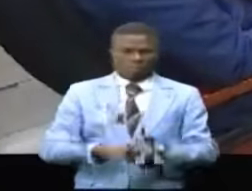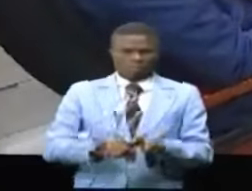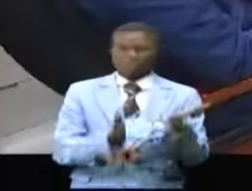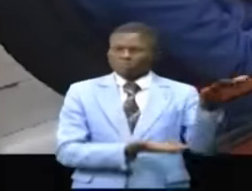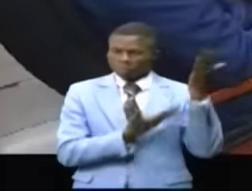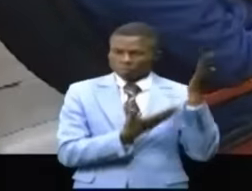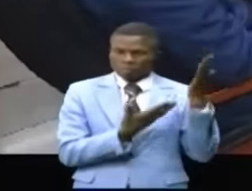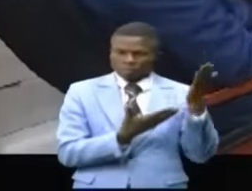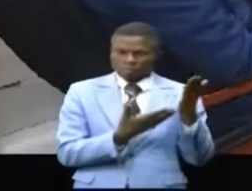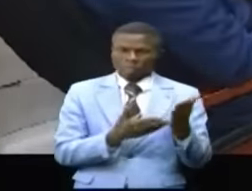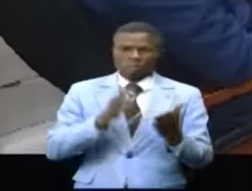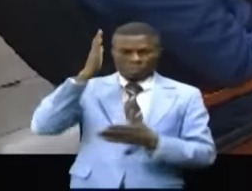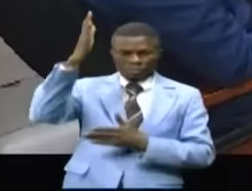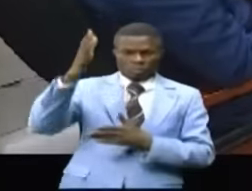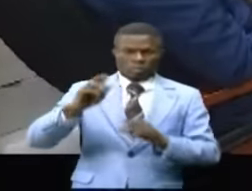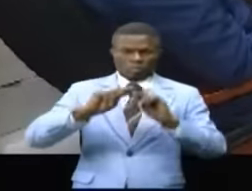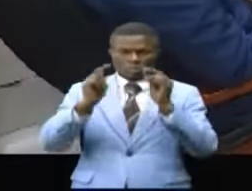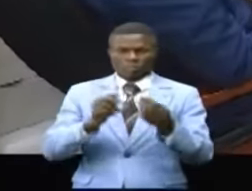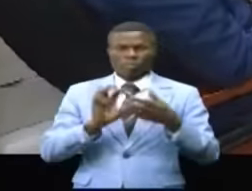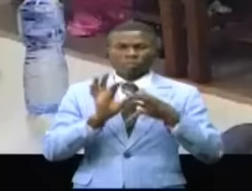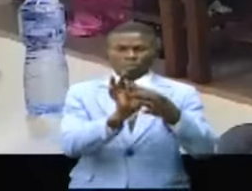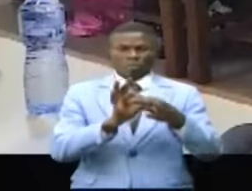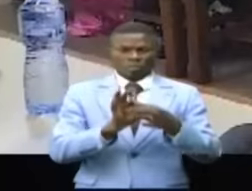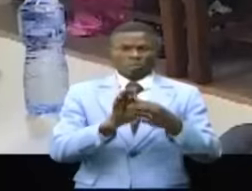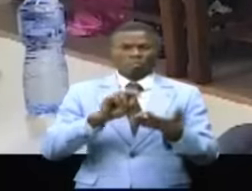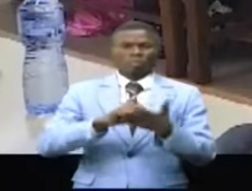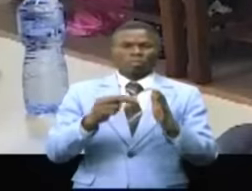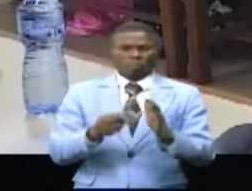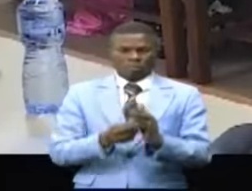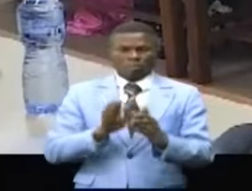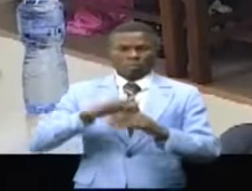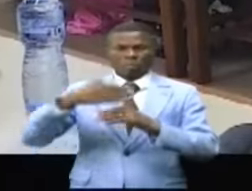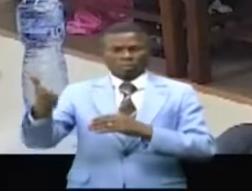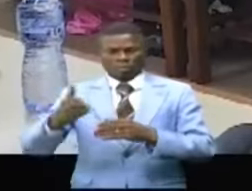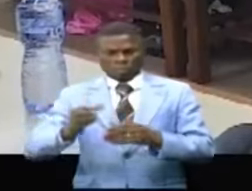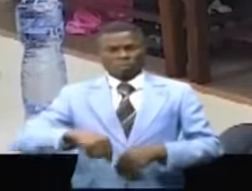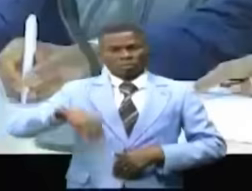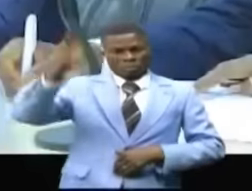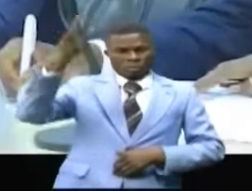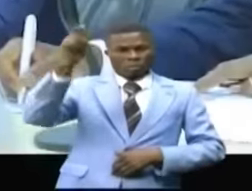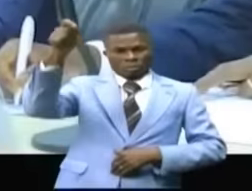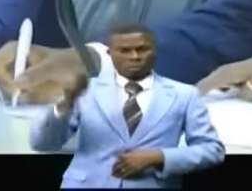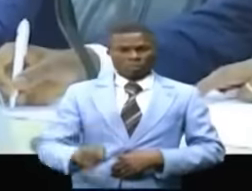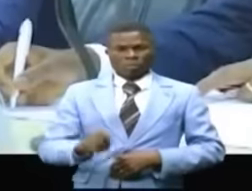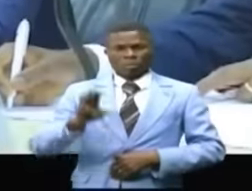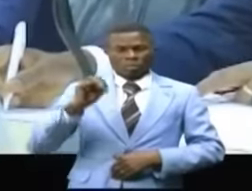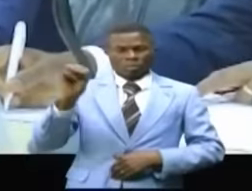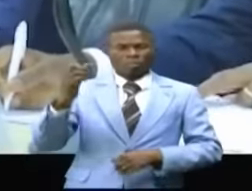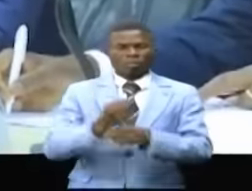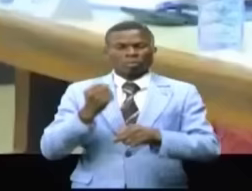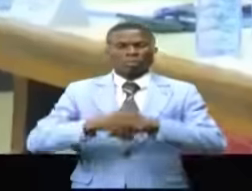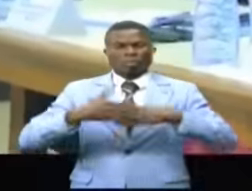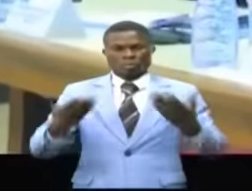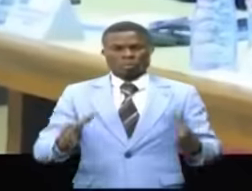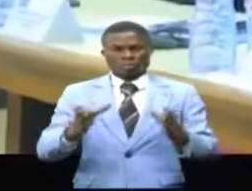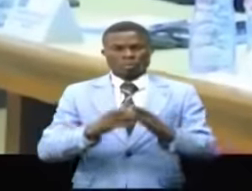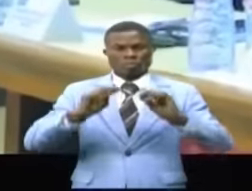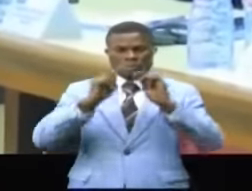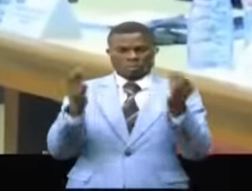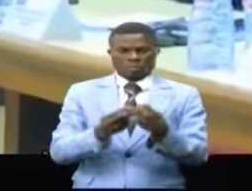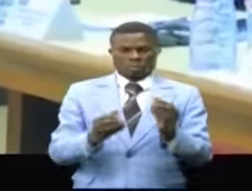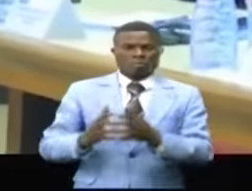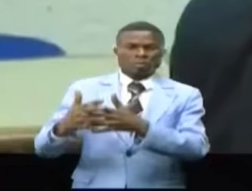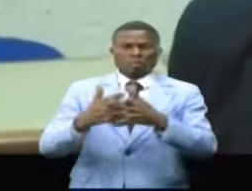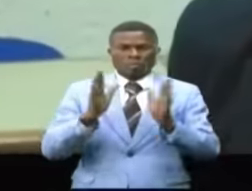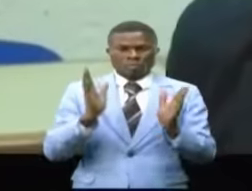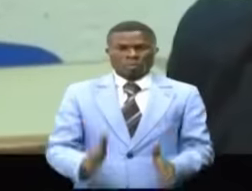l'importance du prochain cadre de coopération, c'est-à-dire après le départ de la MONUSCO comment travailler avec les structures des Nations